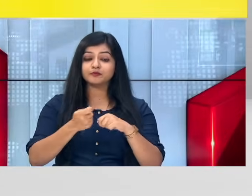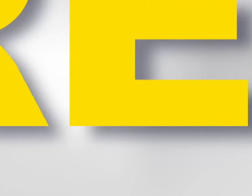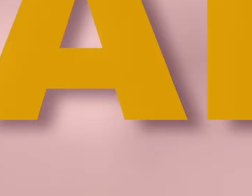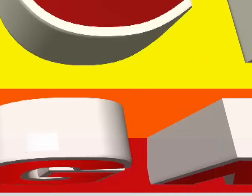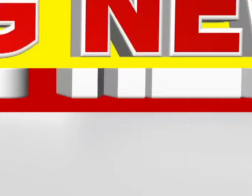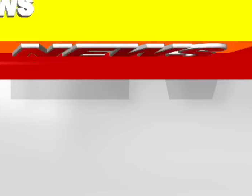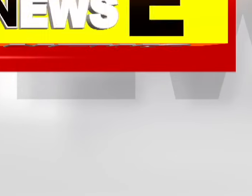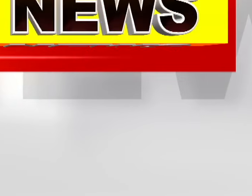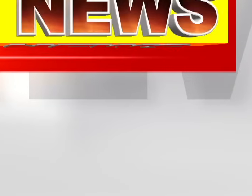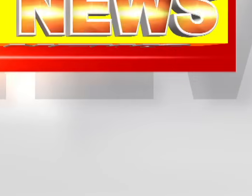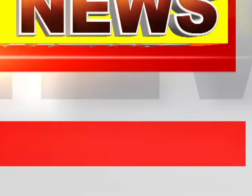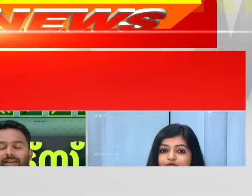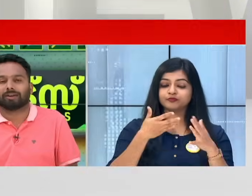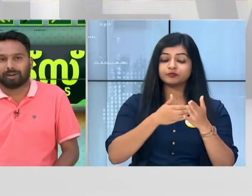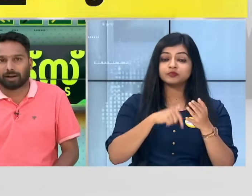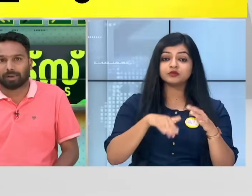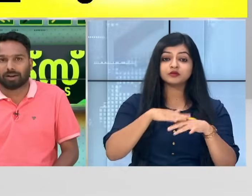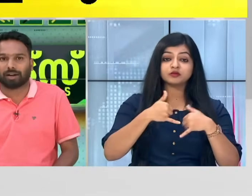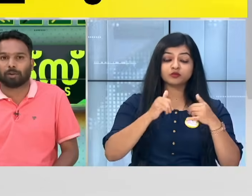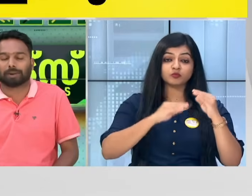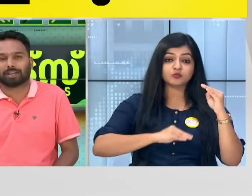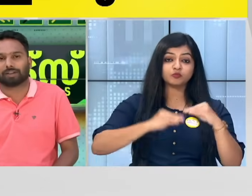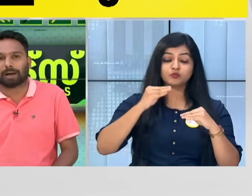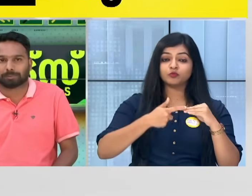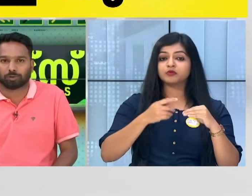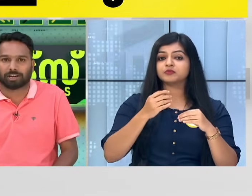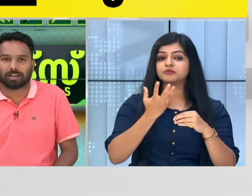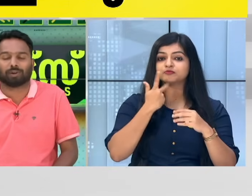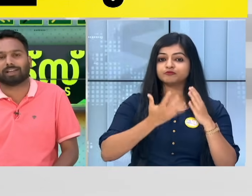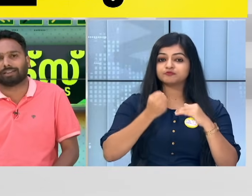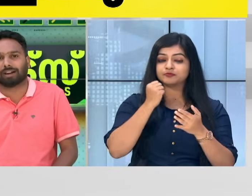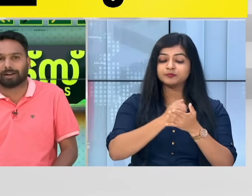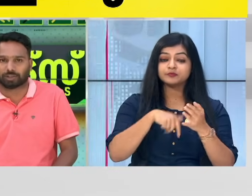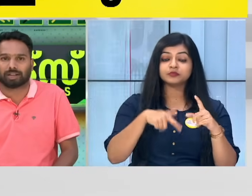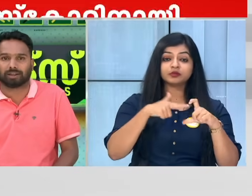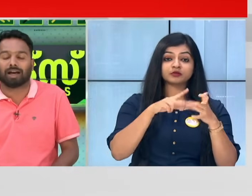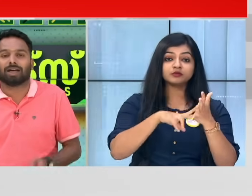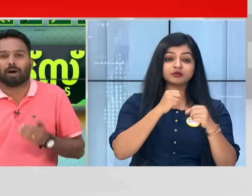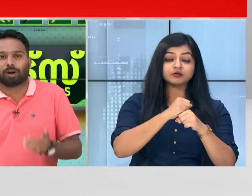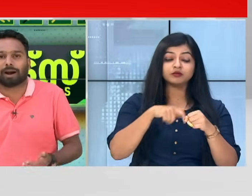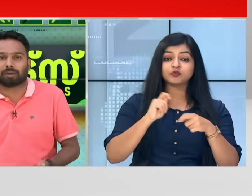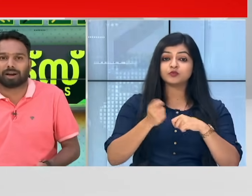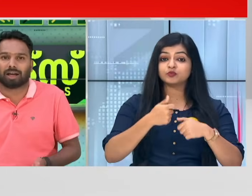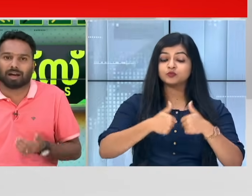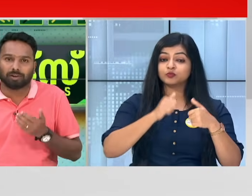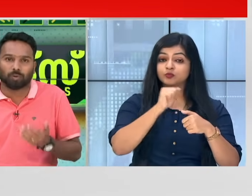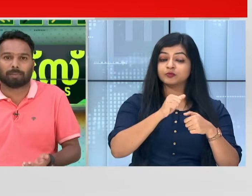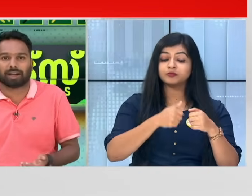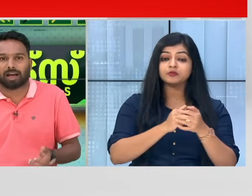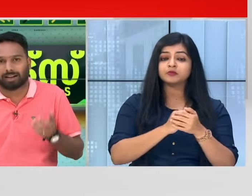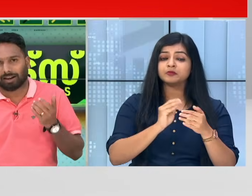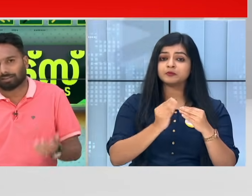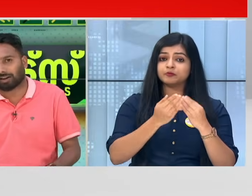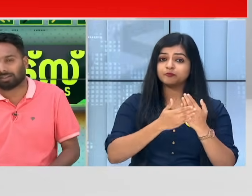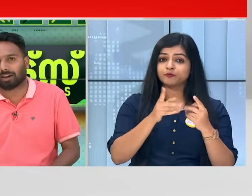അതുകൊണ്ട് തന്നെ ഇന്ത്യക്ക് ഒരു കൂറ്റൻ സ്കോർ തന്നെ വേണം. ഇംഗ്ലണ്ടിനും പ്രത്യേകിച്ച് ബാസ് ബോൾ ശൈലിയിൽ വലിയ രീതിയിൽ അടിച്ചു കളിക്കുന്ന അവരുടെ ബാറ്റർമാർക്ക് അനുകൂലമായ